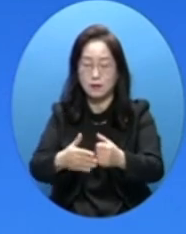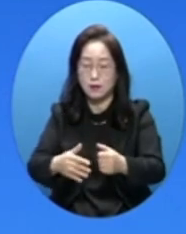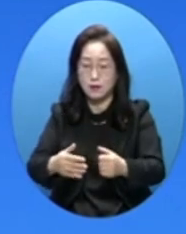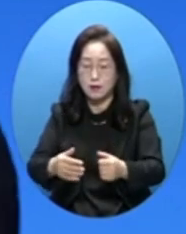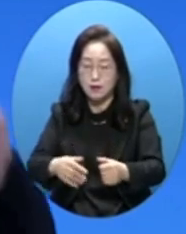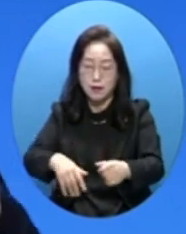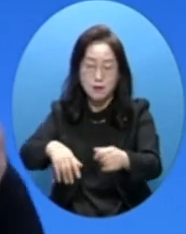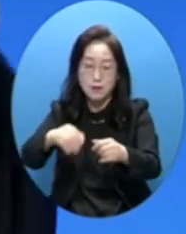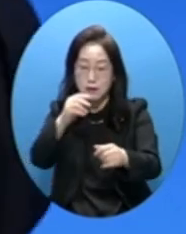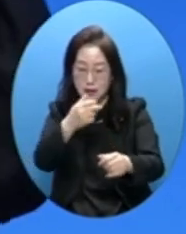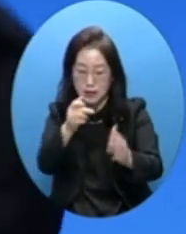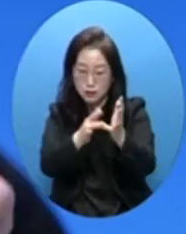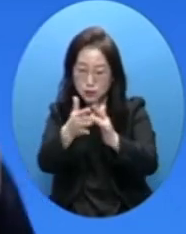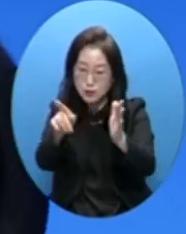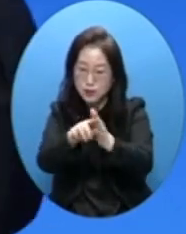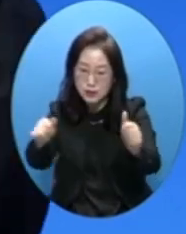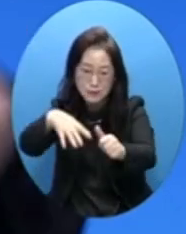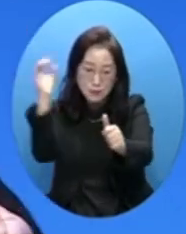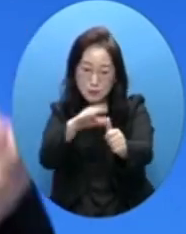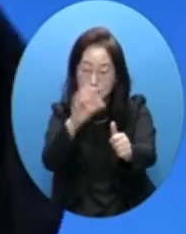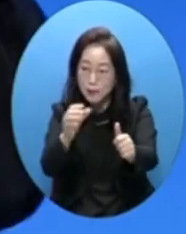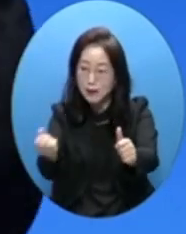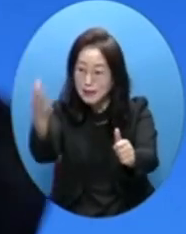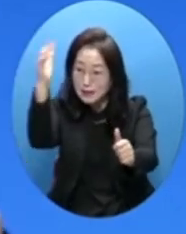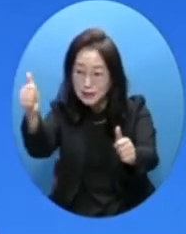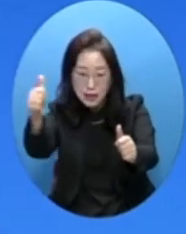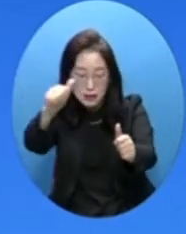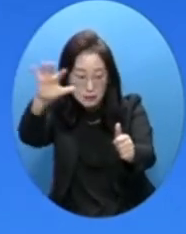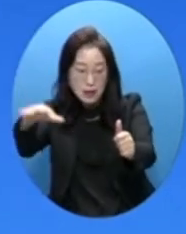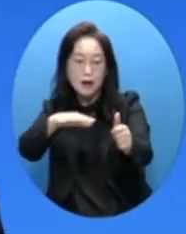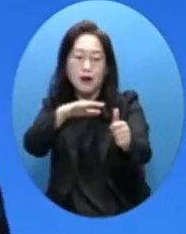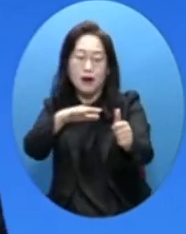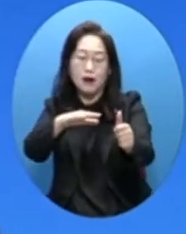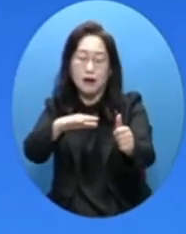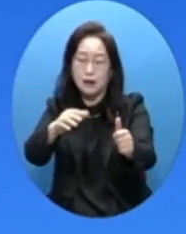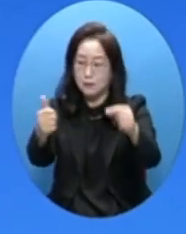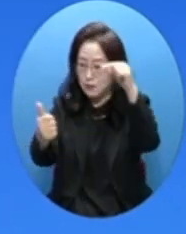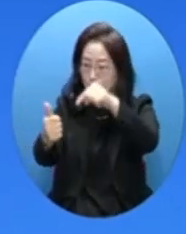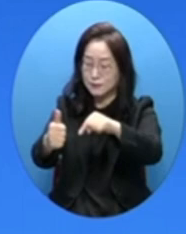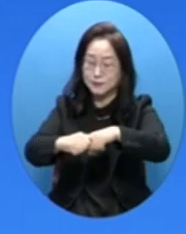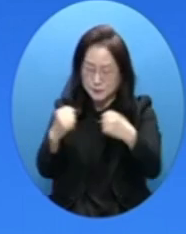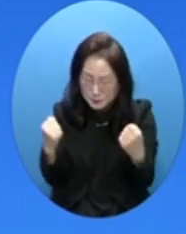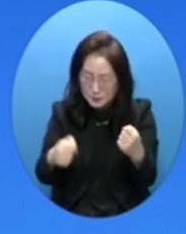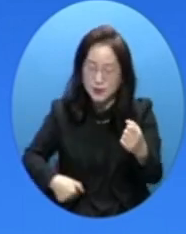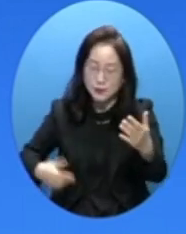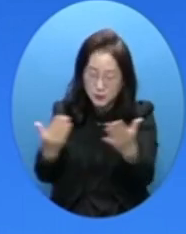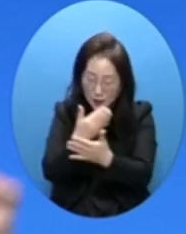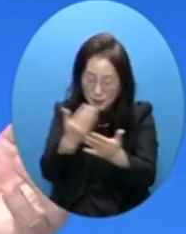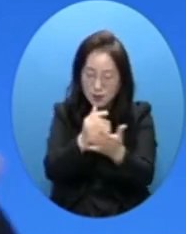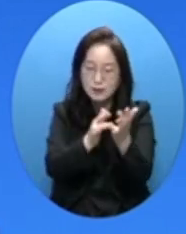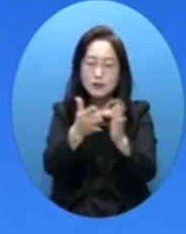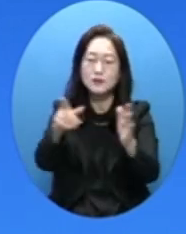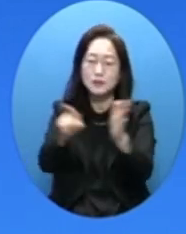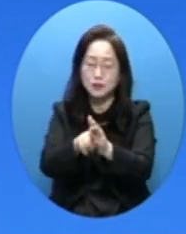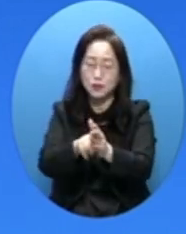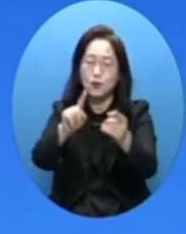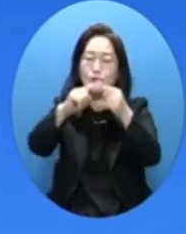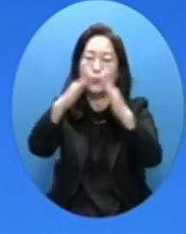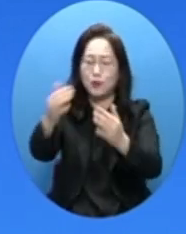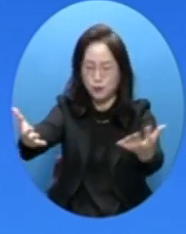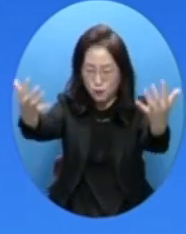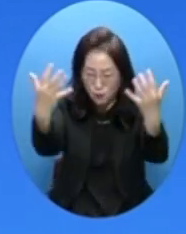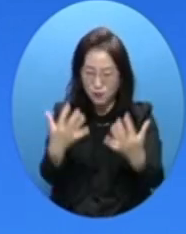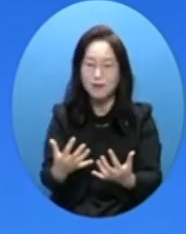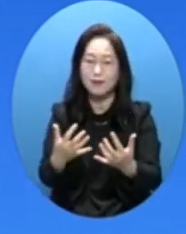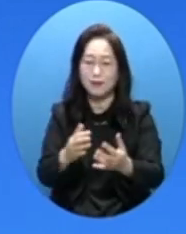그들을 감옥에 잡아놓던 제사장의 무리들도 말씀 앞에 복종해서 너도나도 회개하고 예수 믿고 교회로 몰려 들어왔던